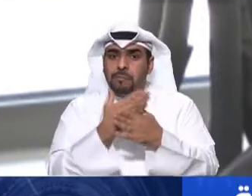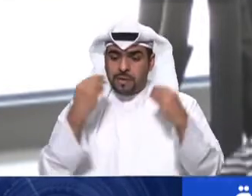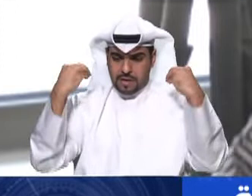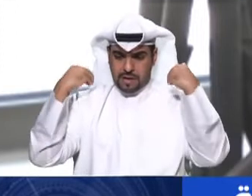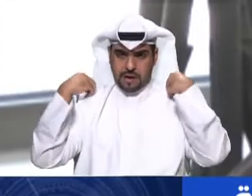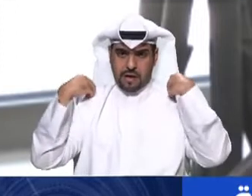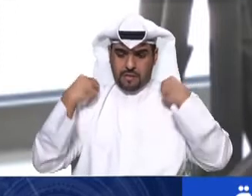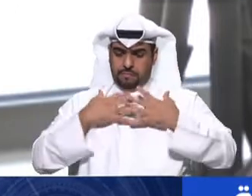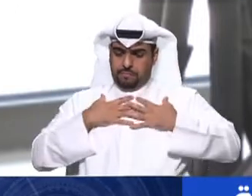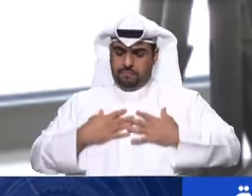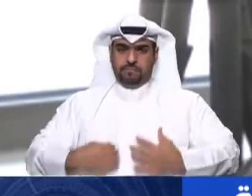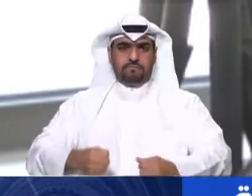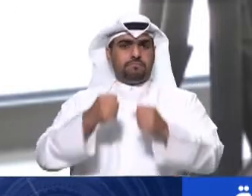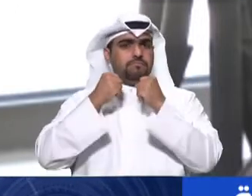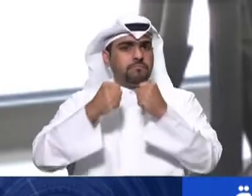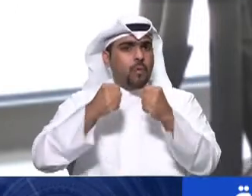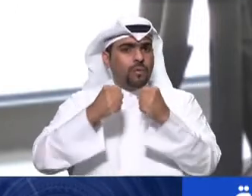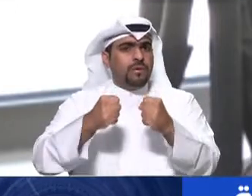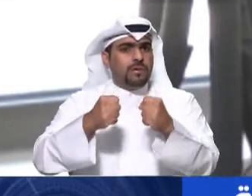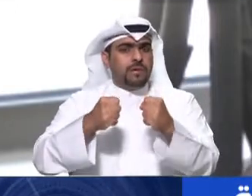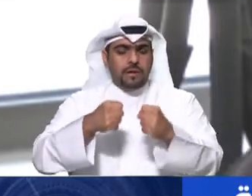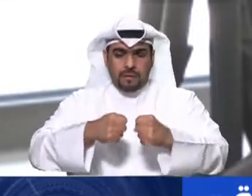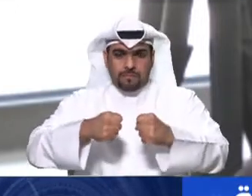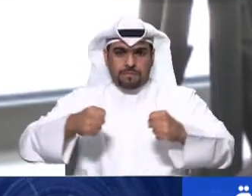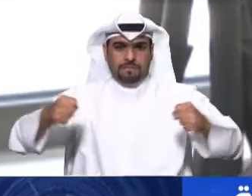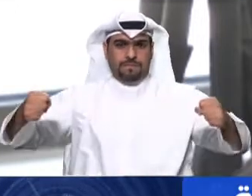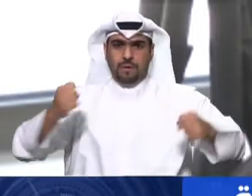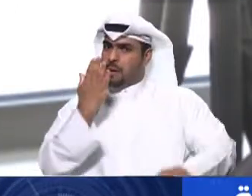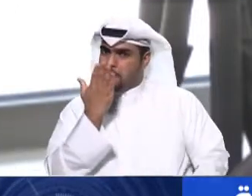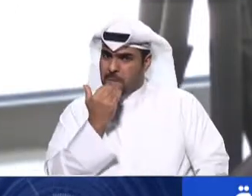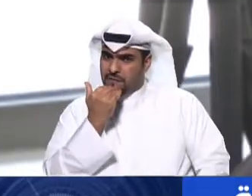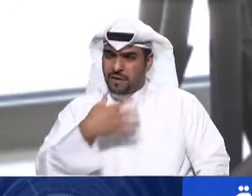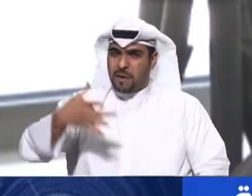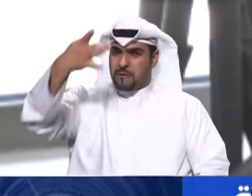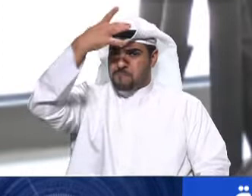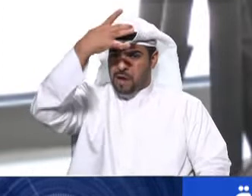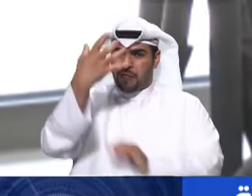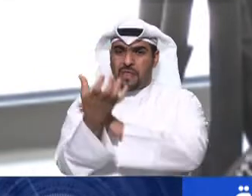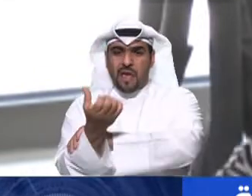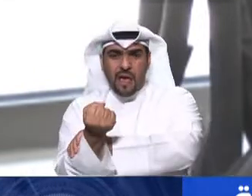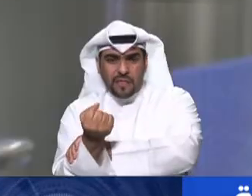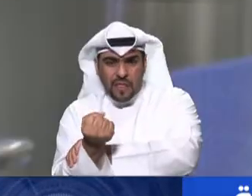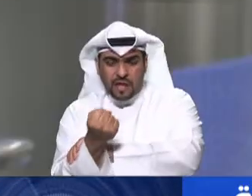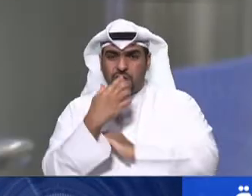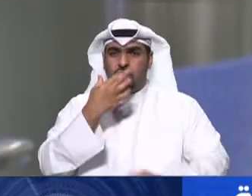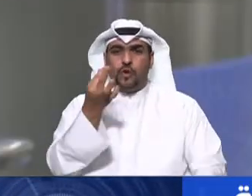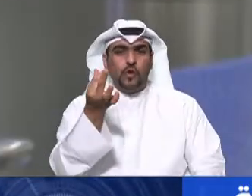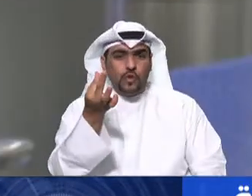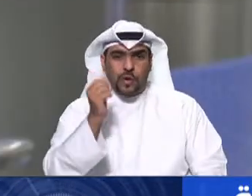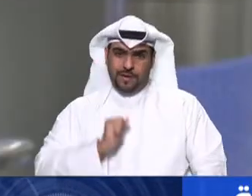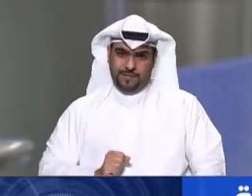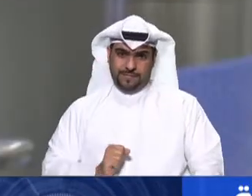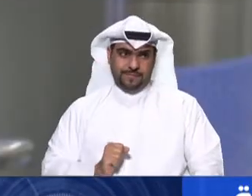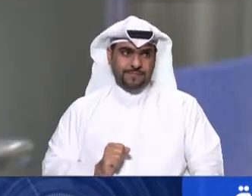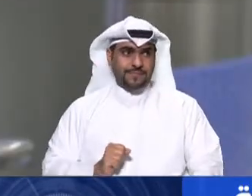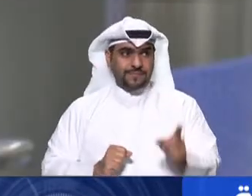توعوية موسعة، مشروع عيادات التغذية في تقريبا المراكز الصحية الأولية. الجينات الوراثية